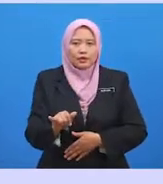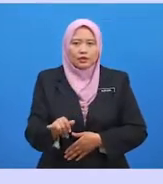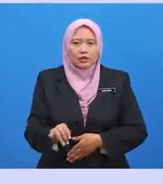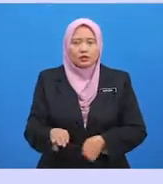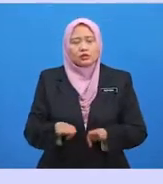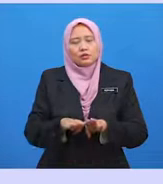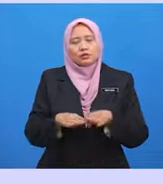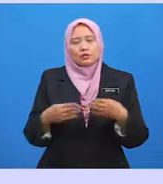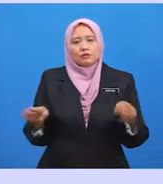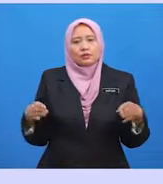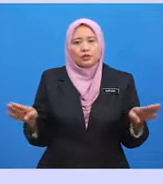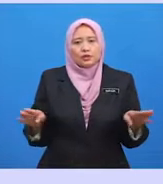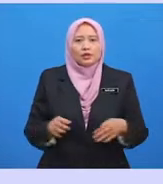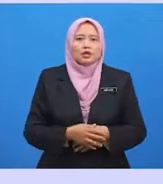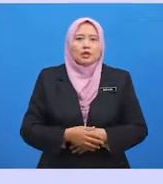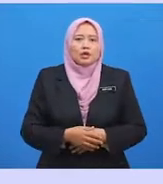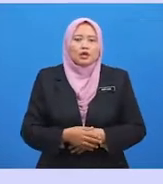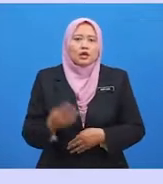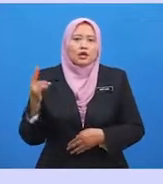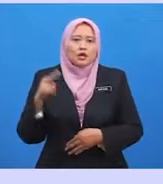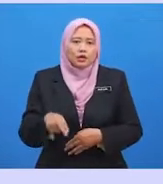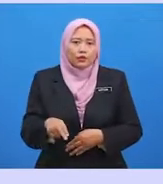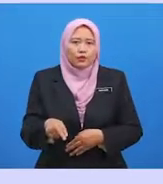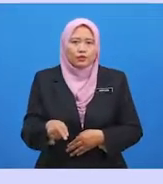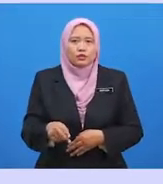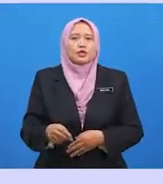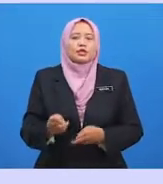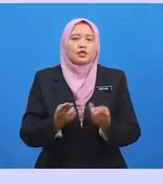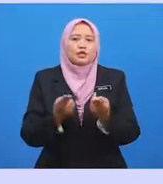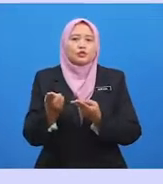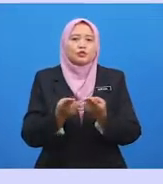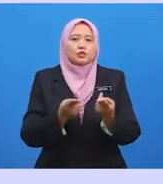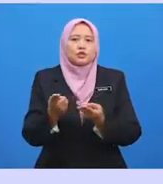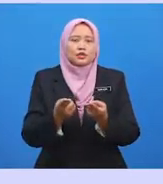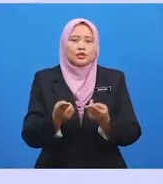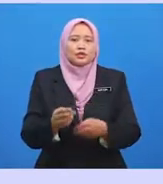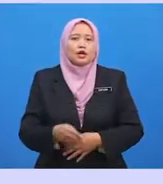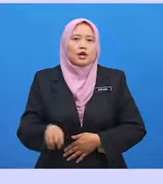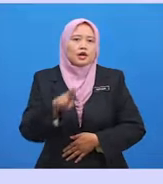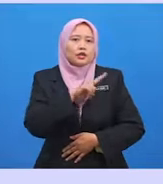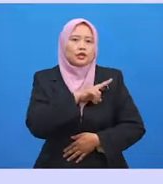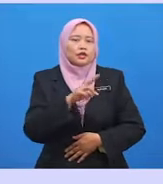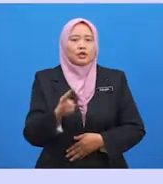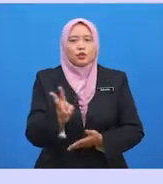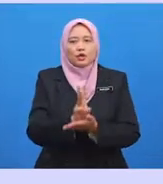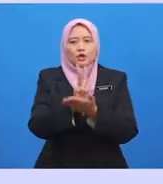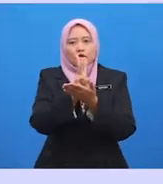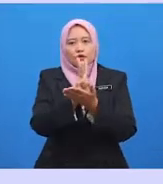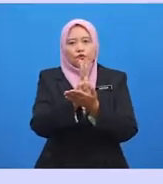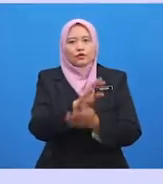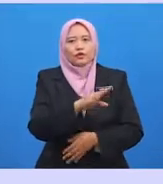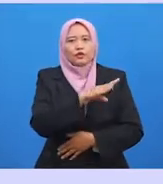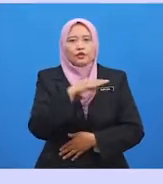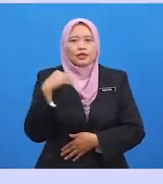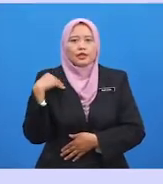hasilnya mestilah digunakan untuk kemaslahatan umat Islam seluruhnya tetapi